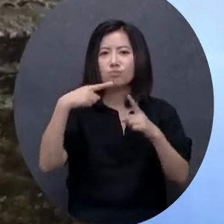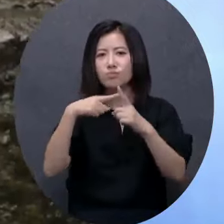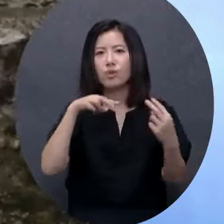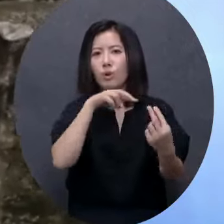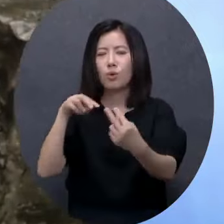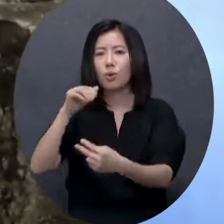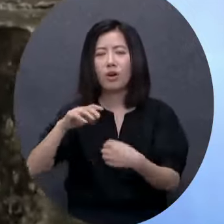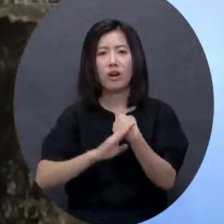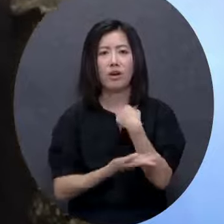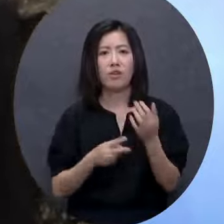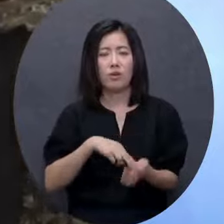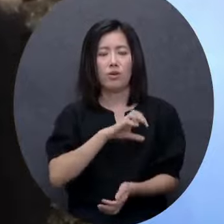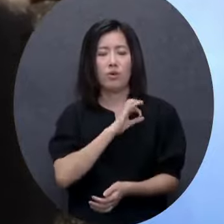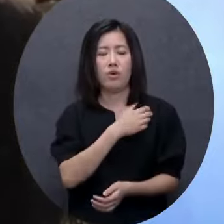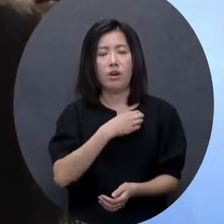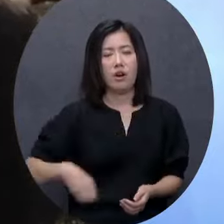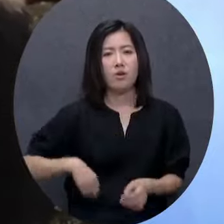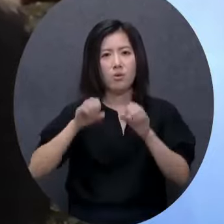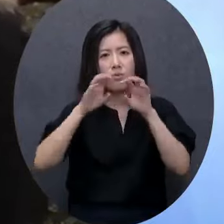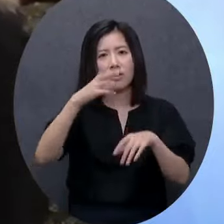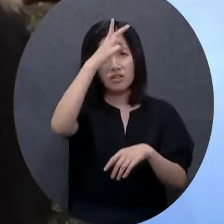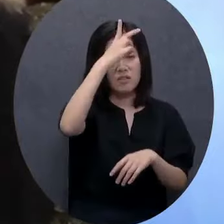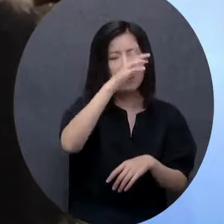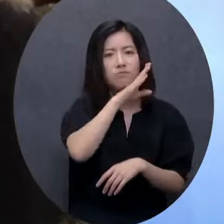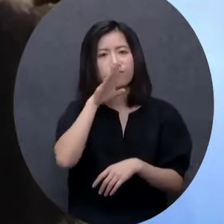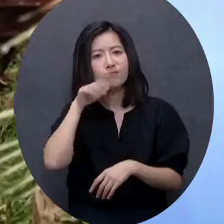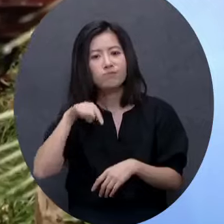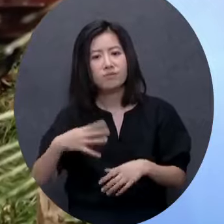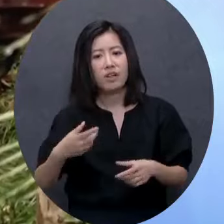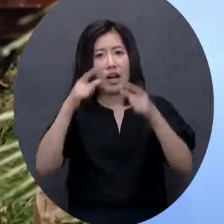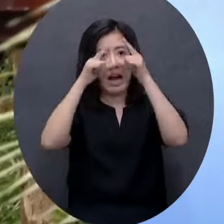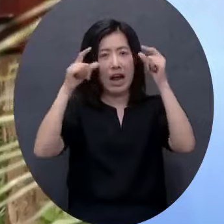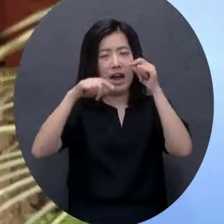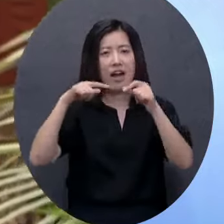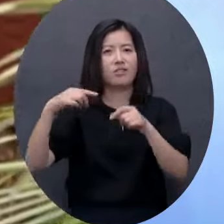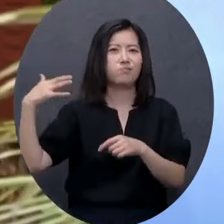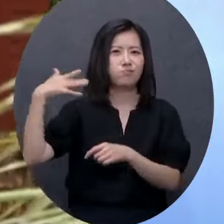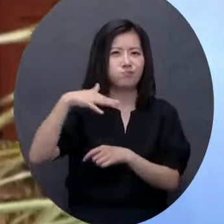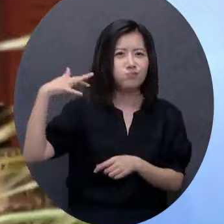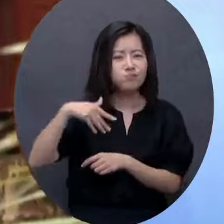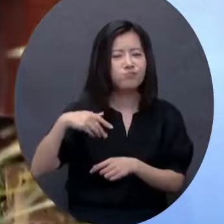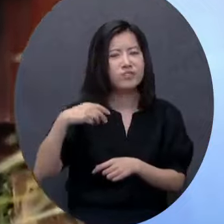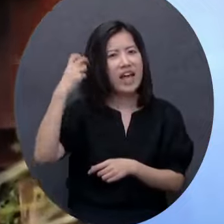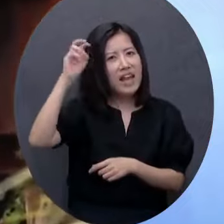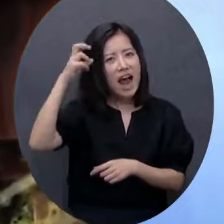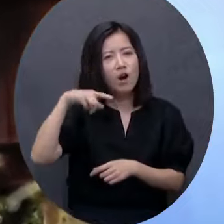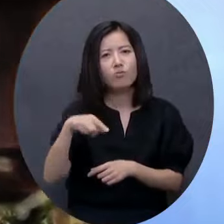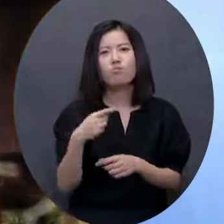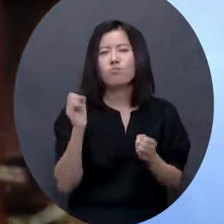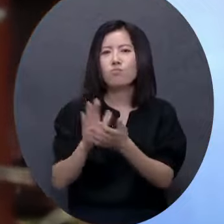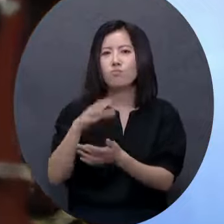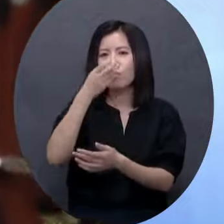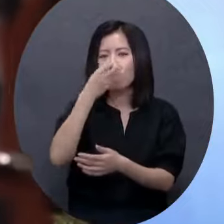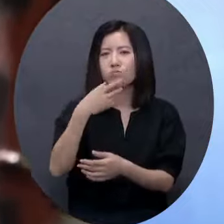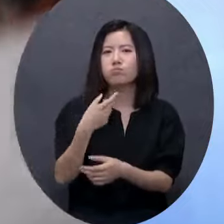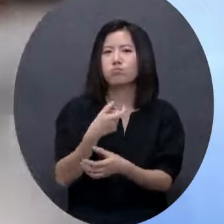有立法會議員認為，政府和商界都可以借住大熊貓熱潮研究大旺香港的措施。